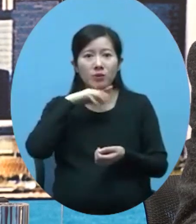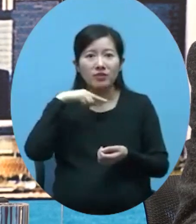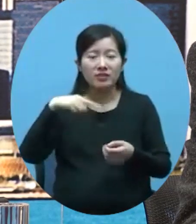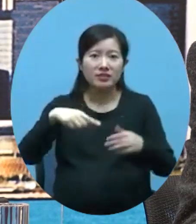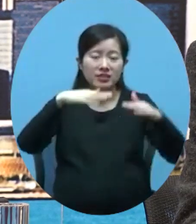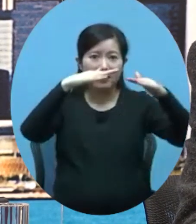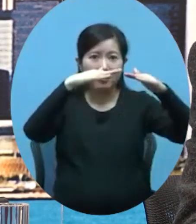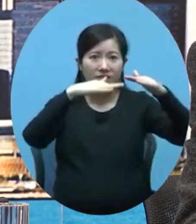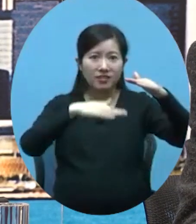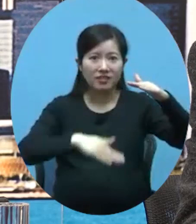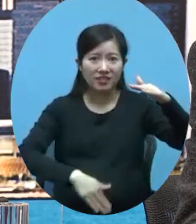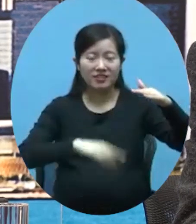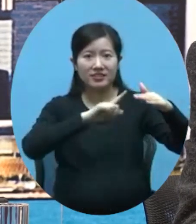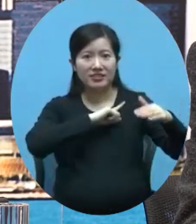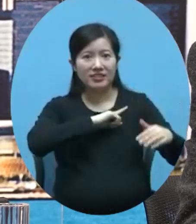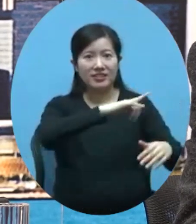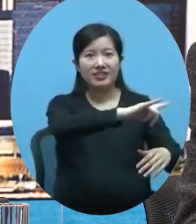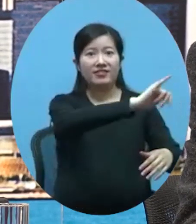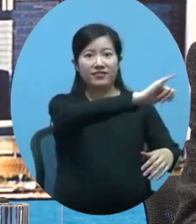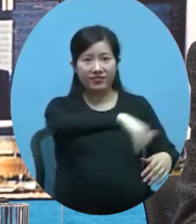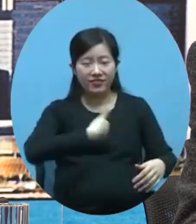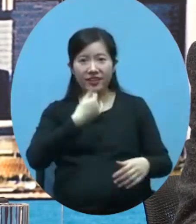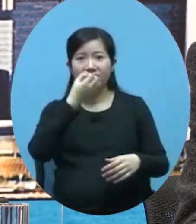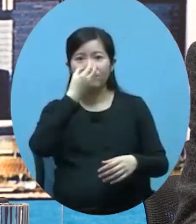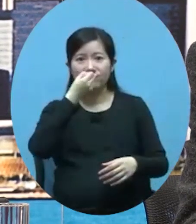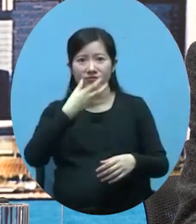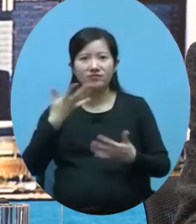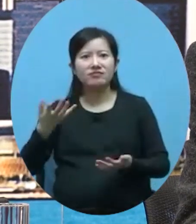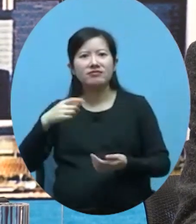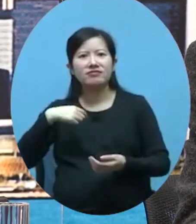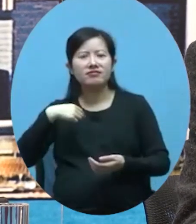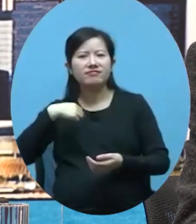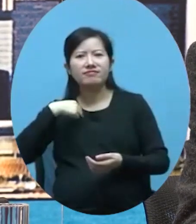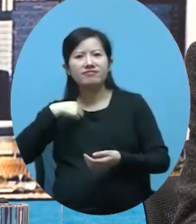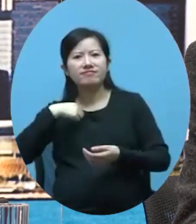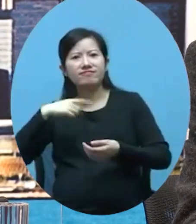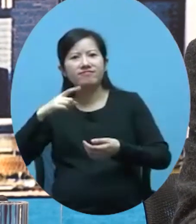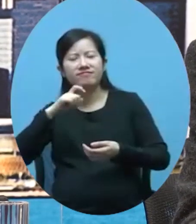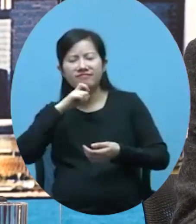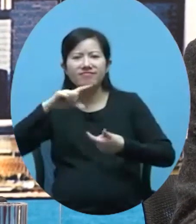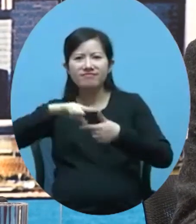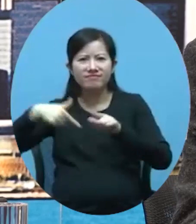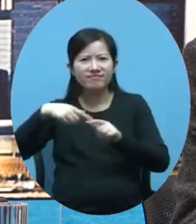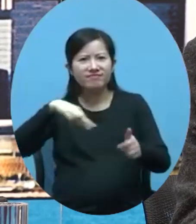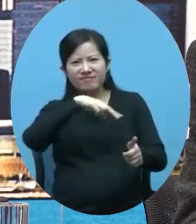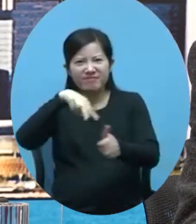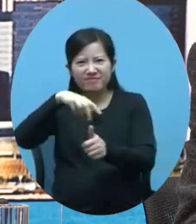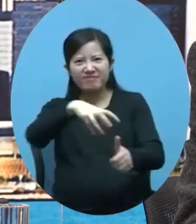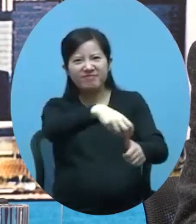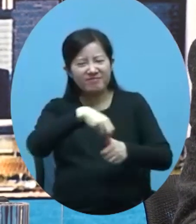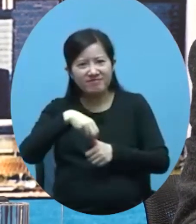一点的时间召回来入境香港的时候我们一定有方法是找到他以及要继续回那个检疫的安排